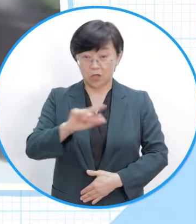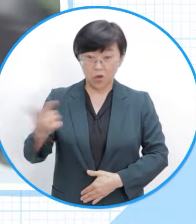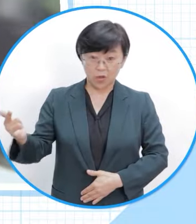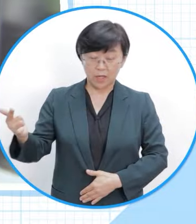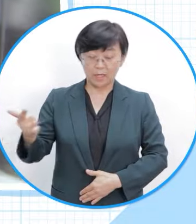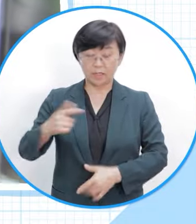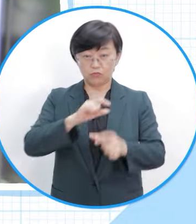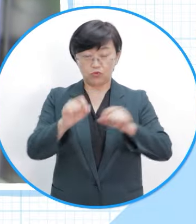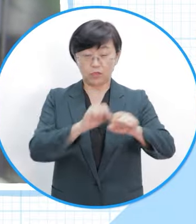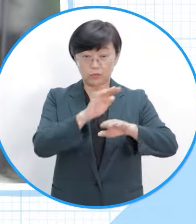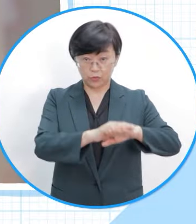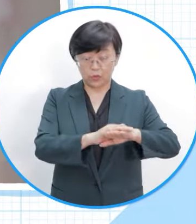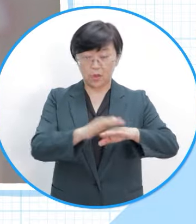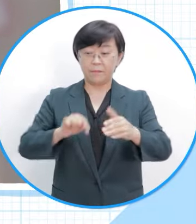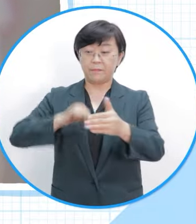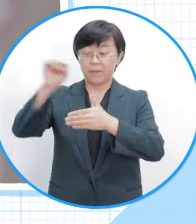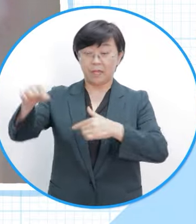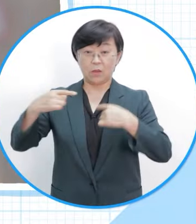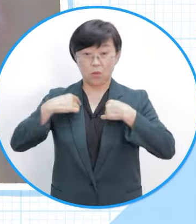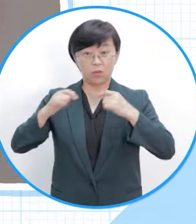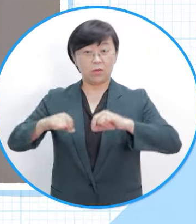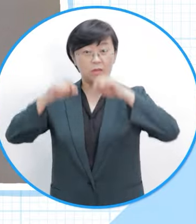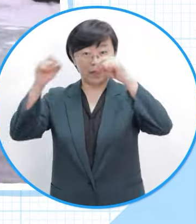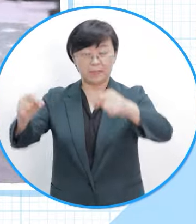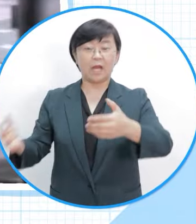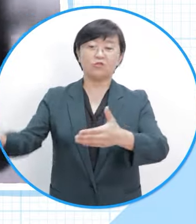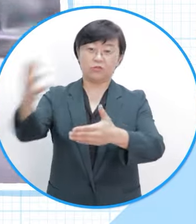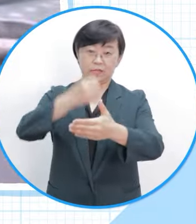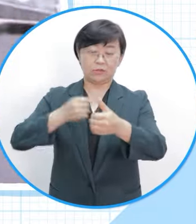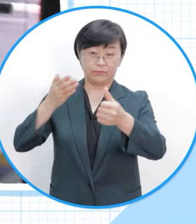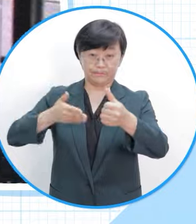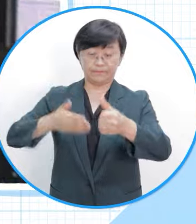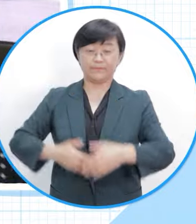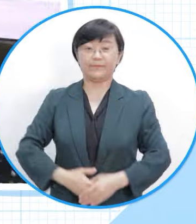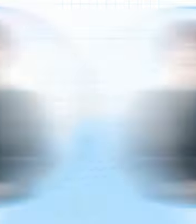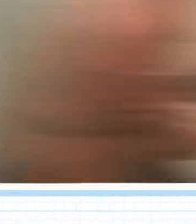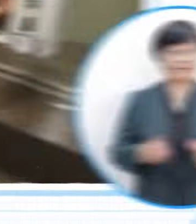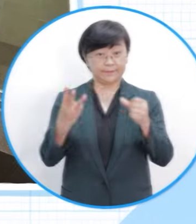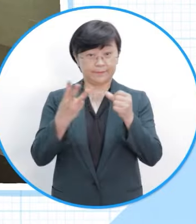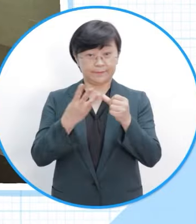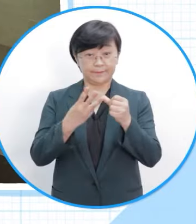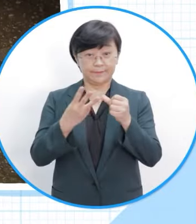음식물은 밀봉해 보관하고 바깥에 널어놓은 세탁물은 안으로 가져와 주세요.